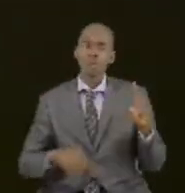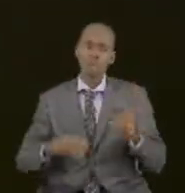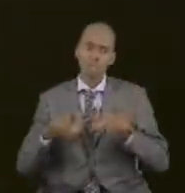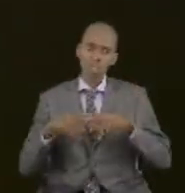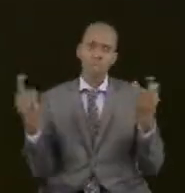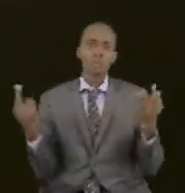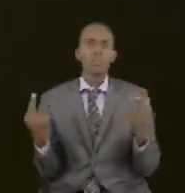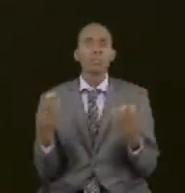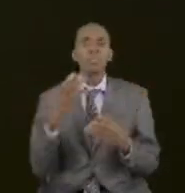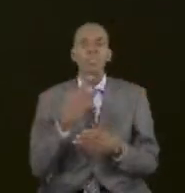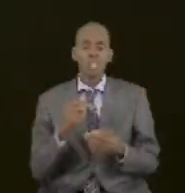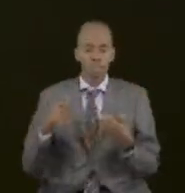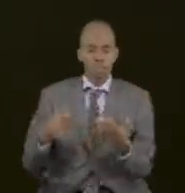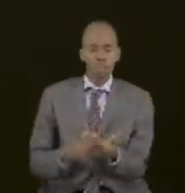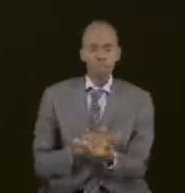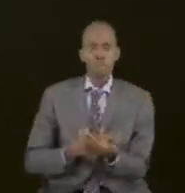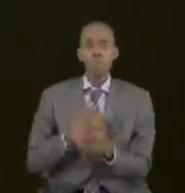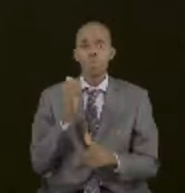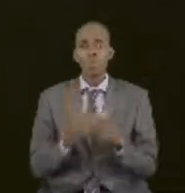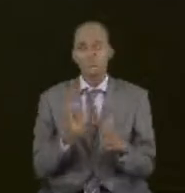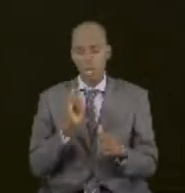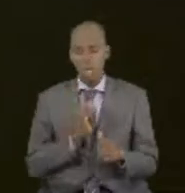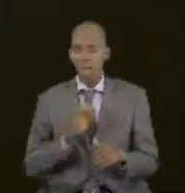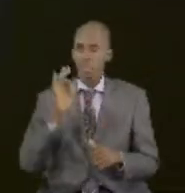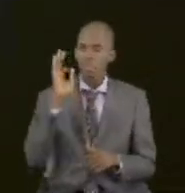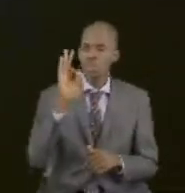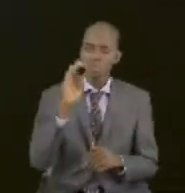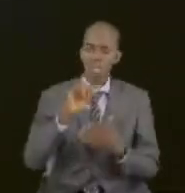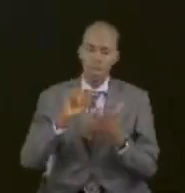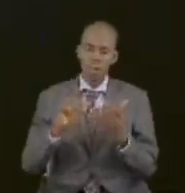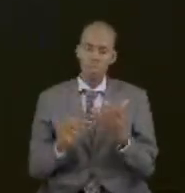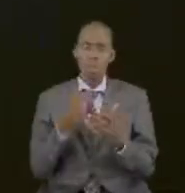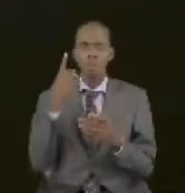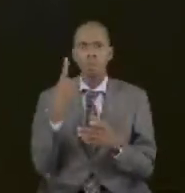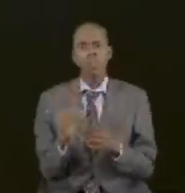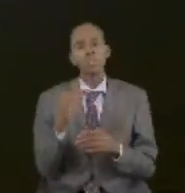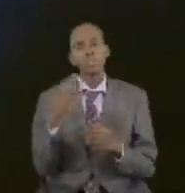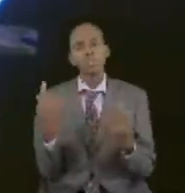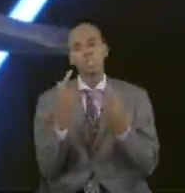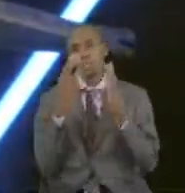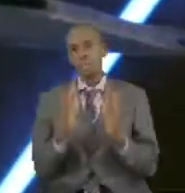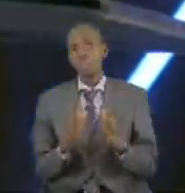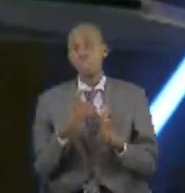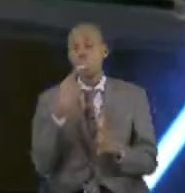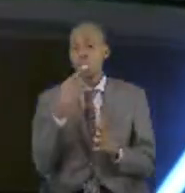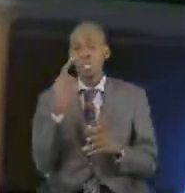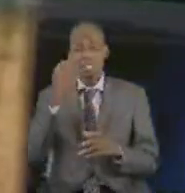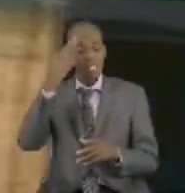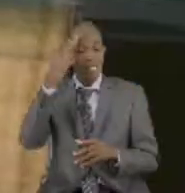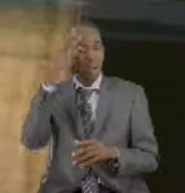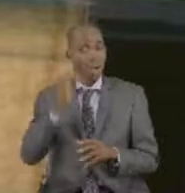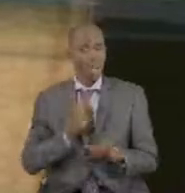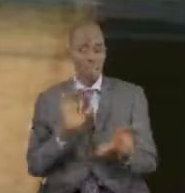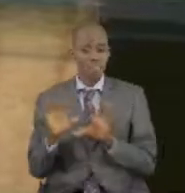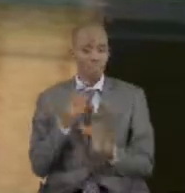l'évangile que je prêche parmi les paillettes et 10 la raison pour laquelle j'ai fait ce que je fais c'est